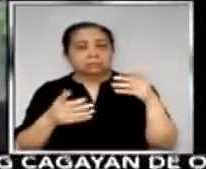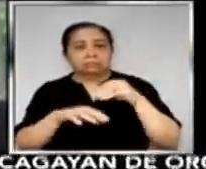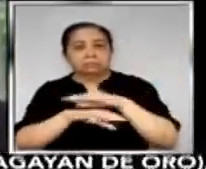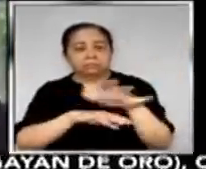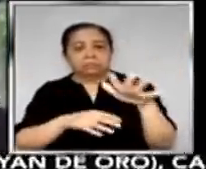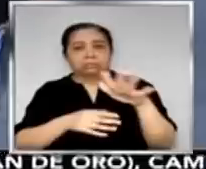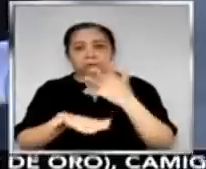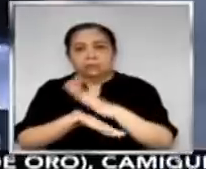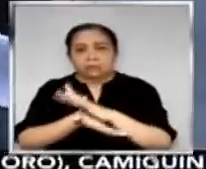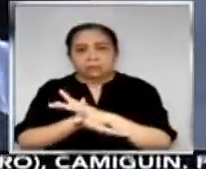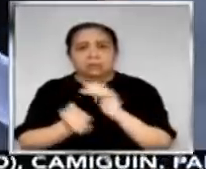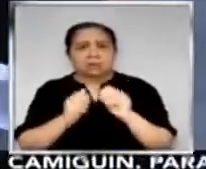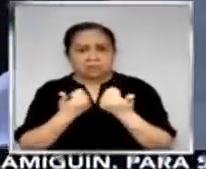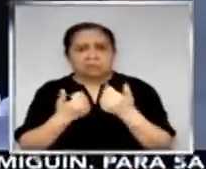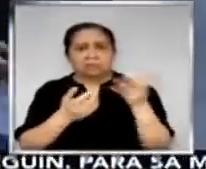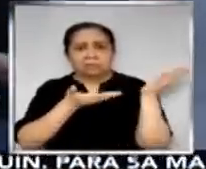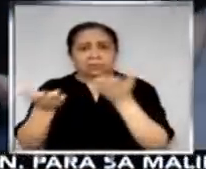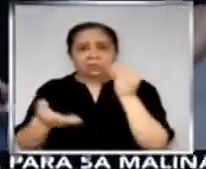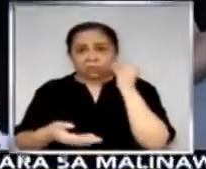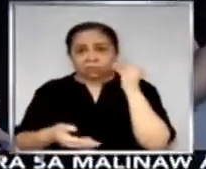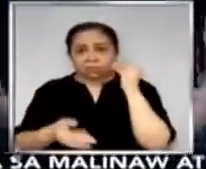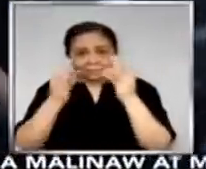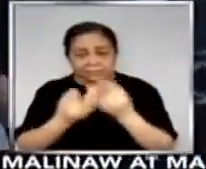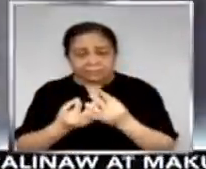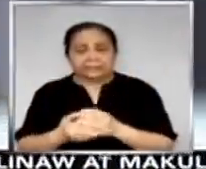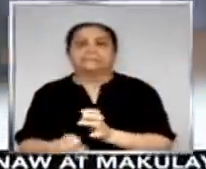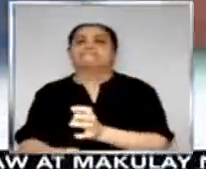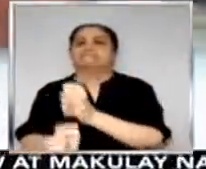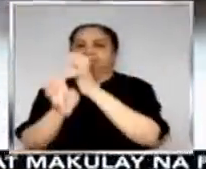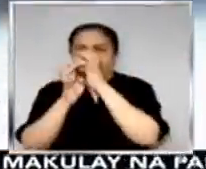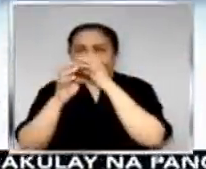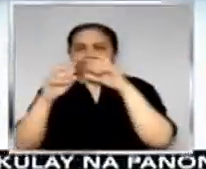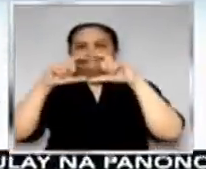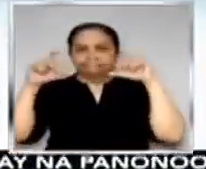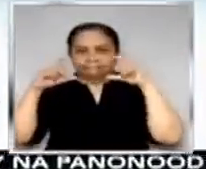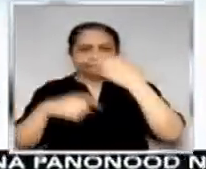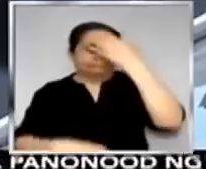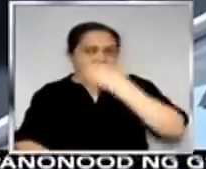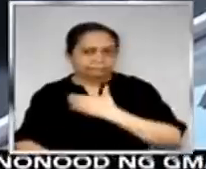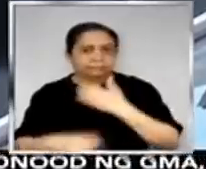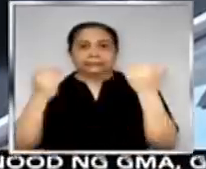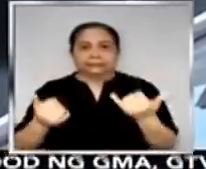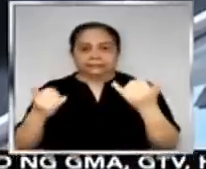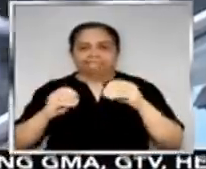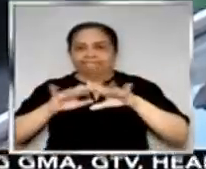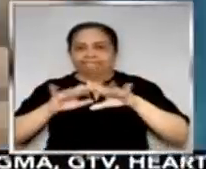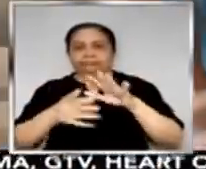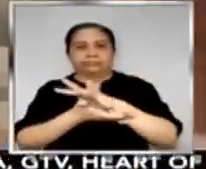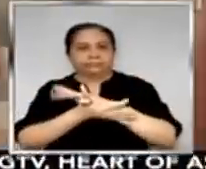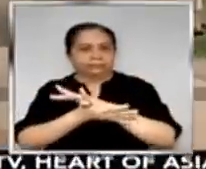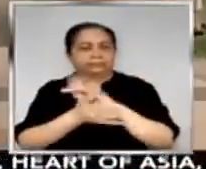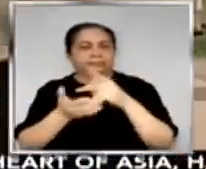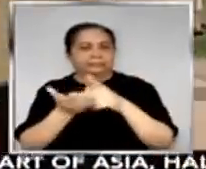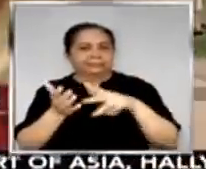umuwi ka sa pamilya mo. Striktong ipinapatupad ang pagsusuot ng face mask at face shield ngayong kasagsaga ng pandemic bilang bahagi ng